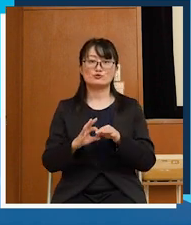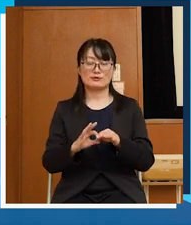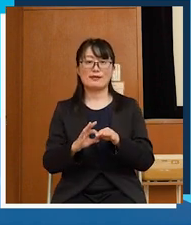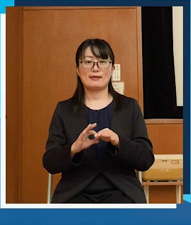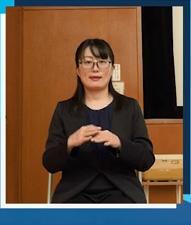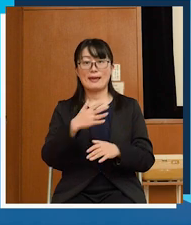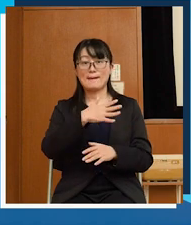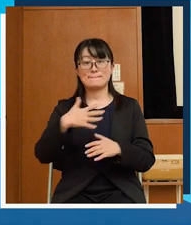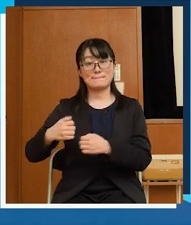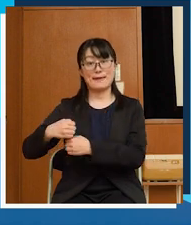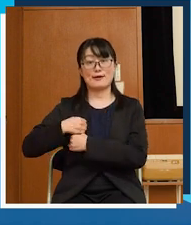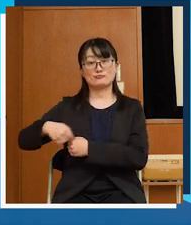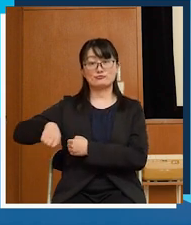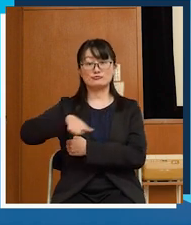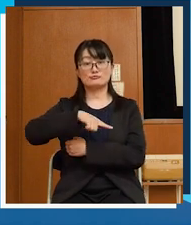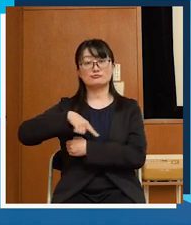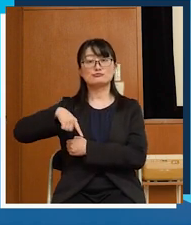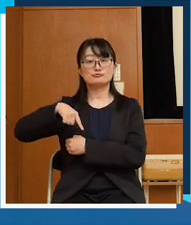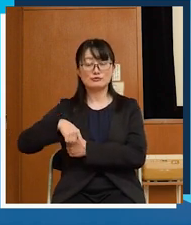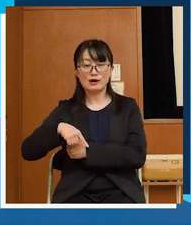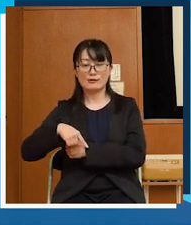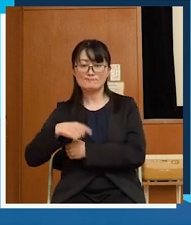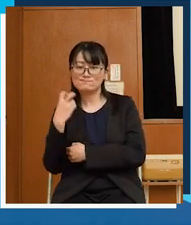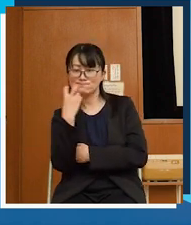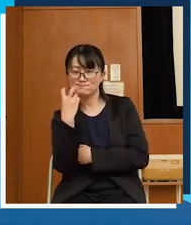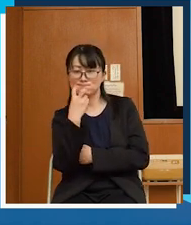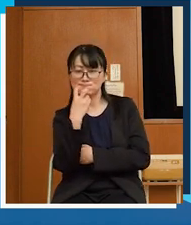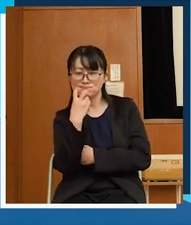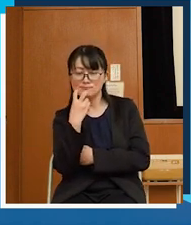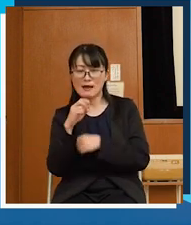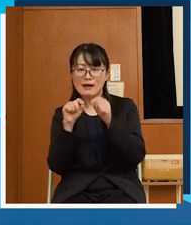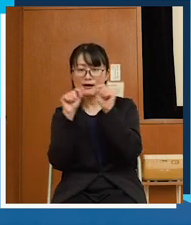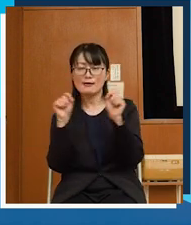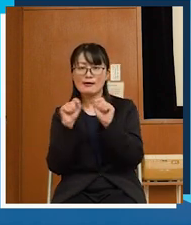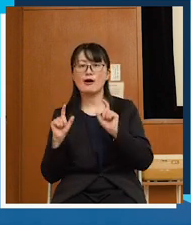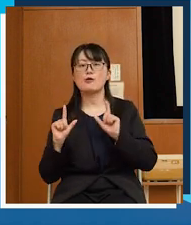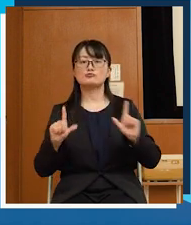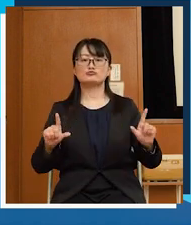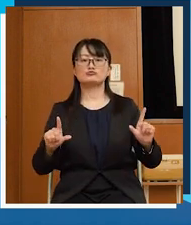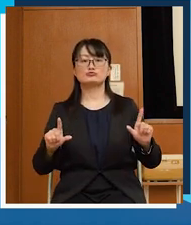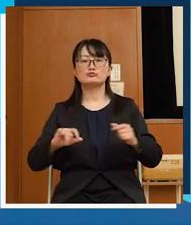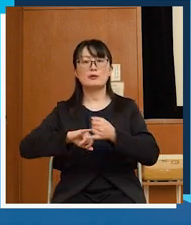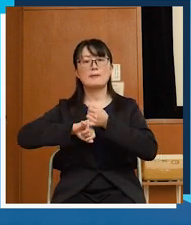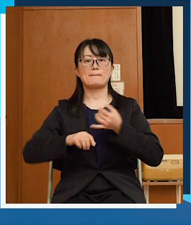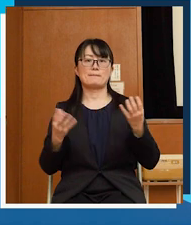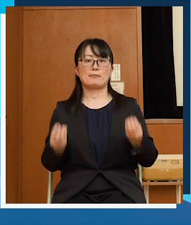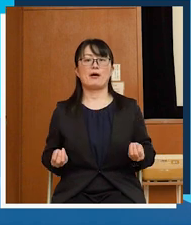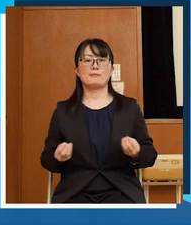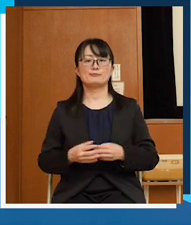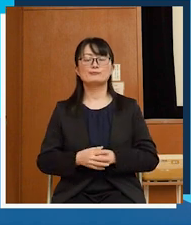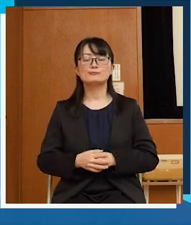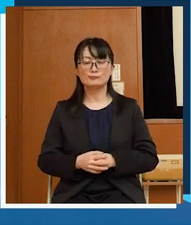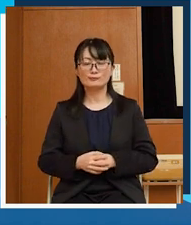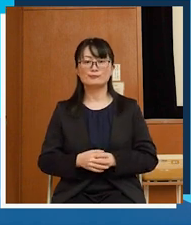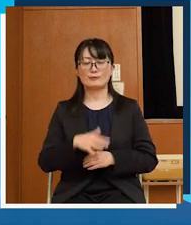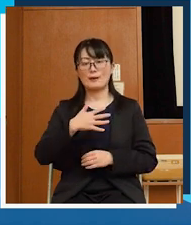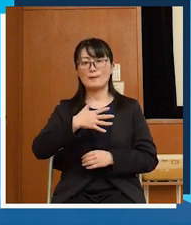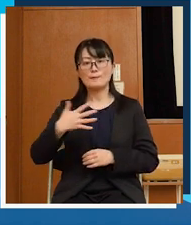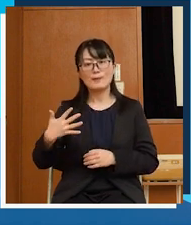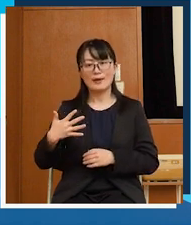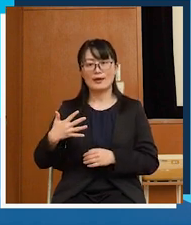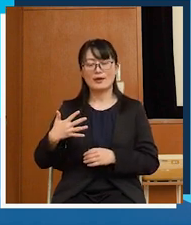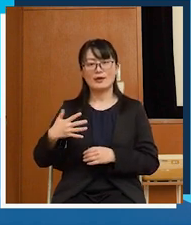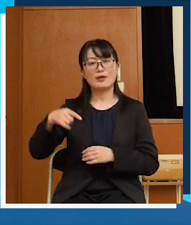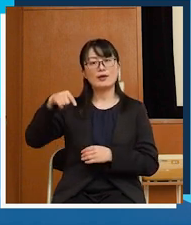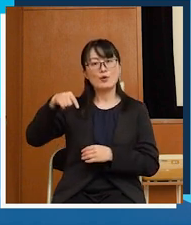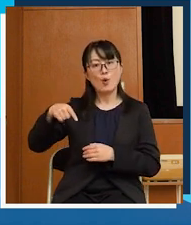水出を監視をしてその結果を公表するということも約束させたそうです米国内と国外における